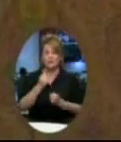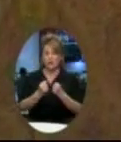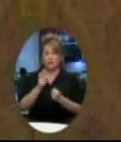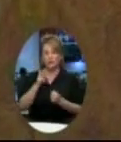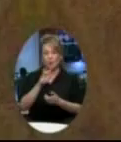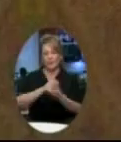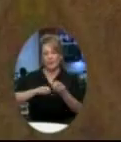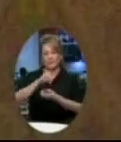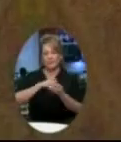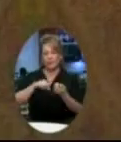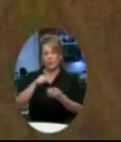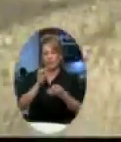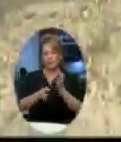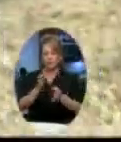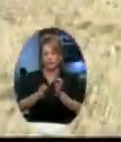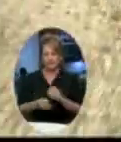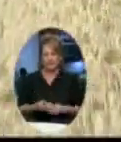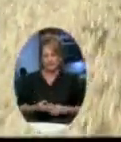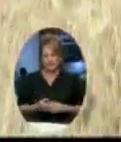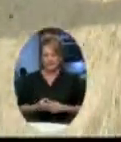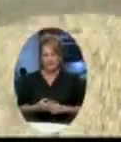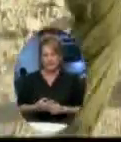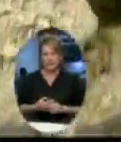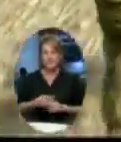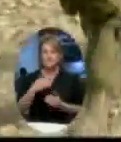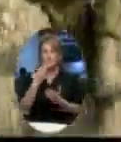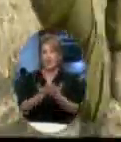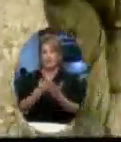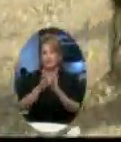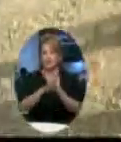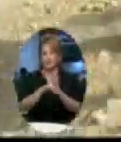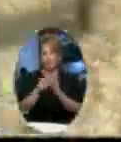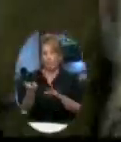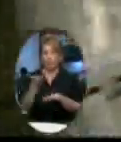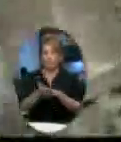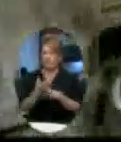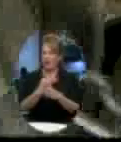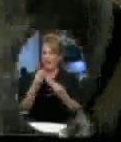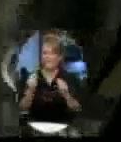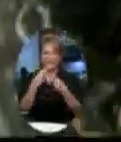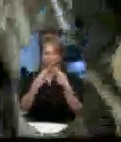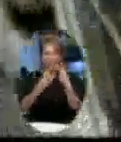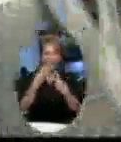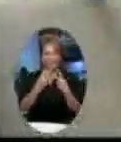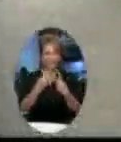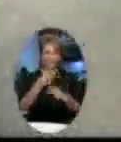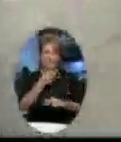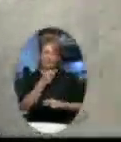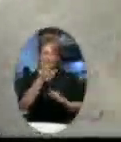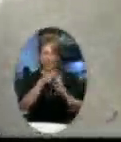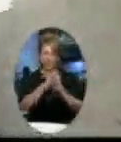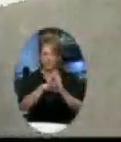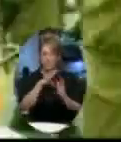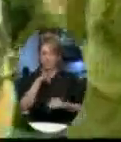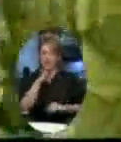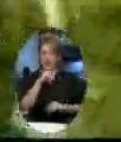אותה משפטית ומוסרית. הצעת החוק עוררה לא מעט תגובות נגד, ומלבד הבעייתיות של החוק הנוגעת לסוגיות